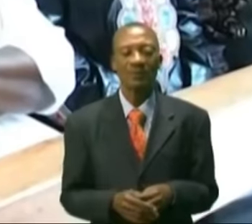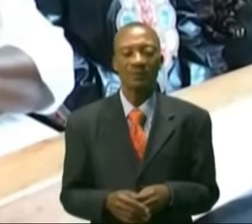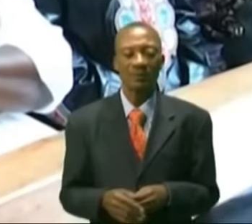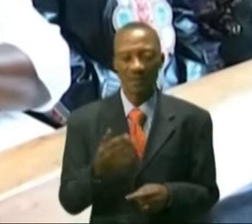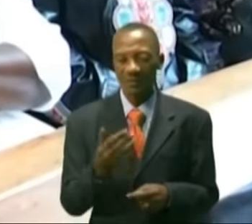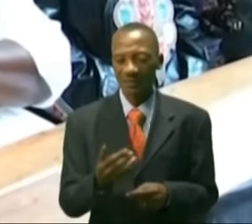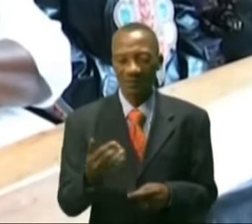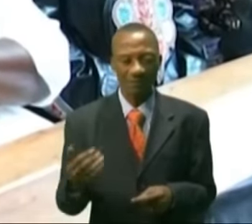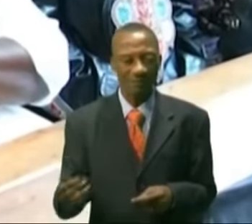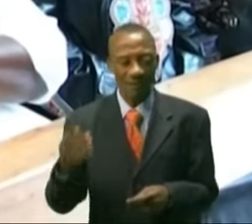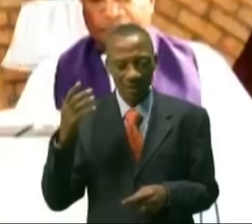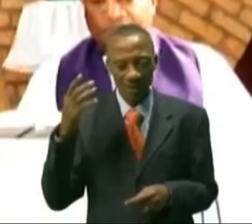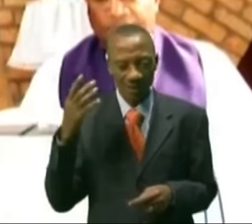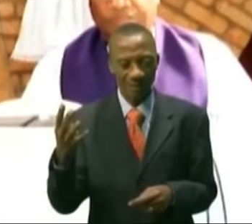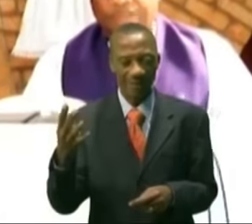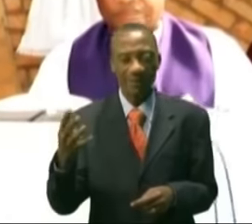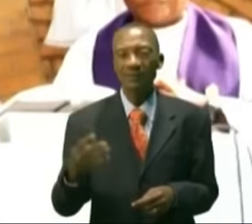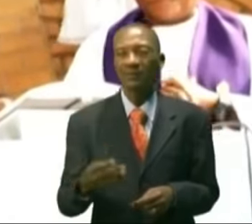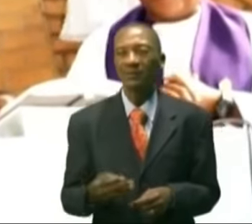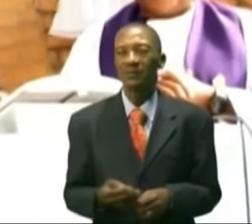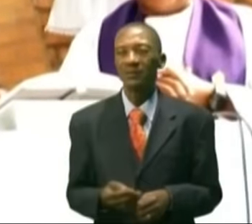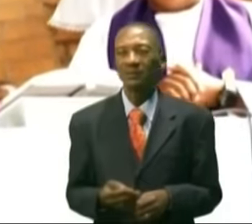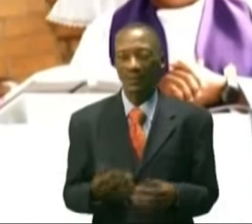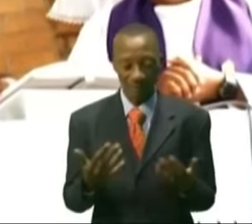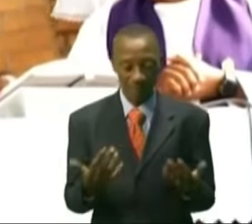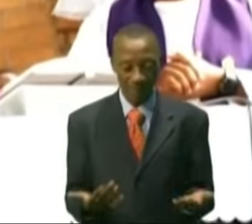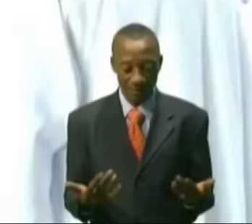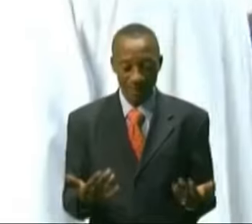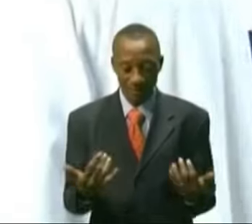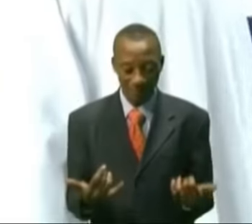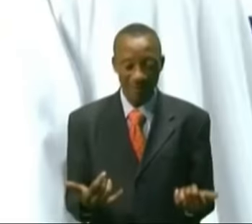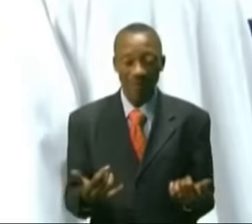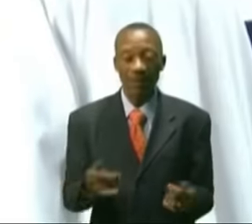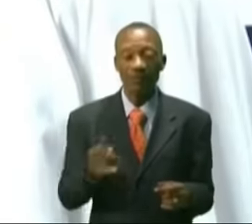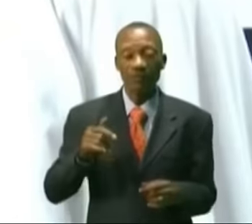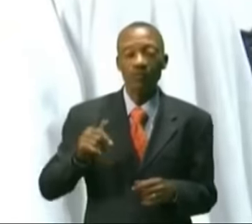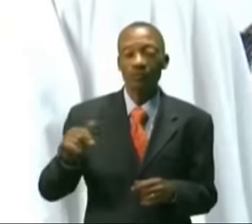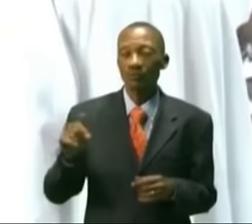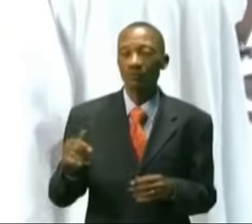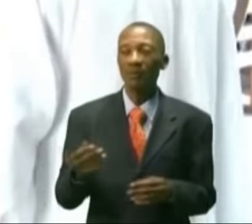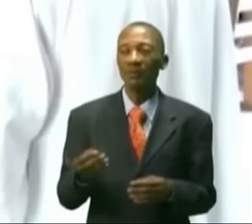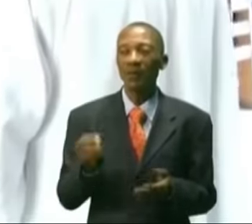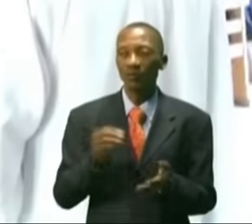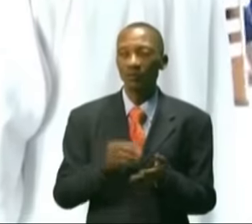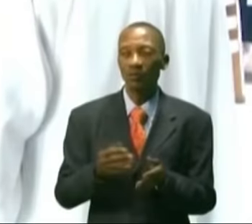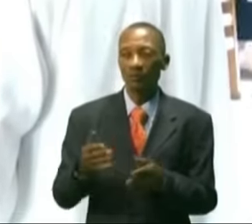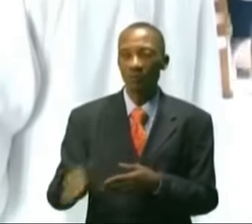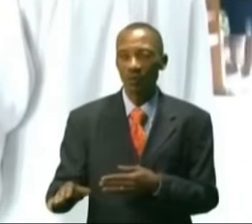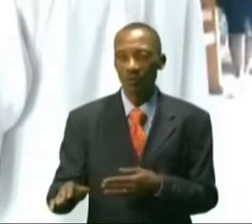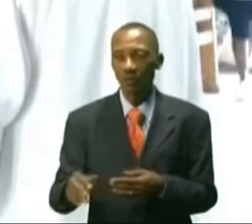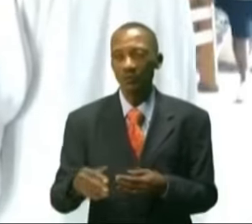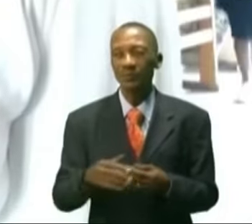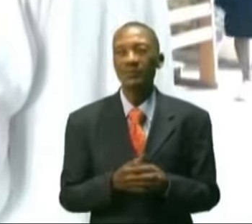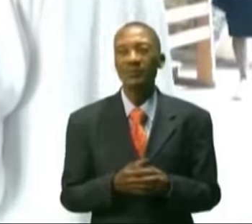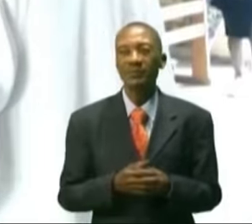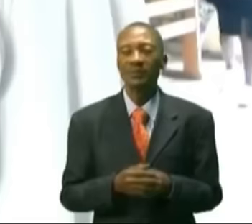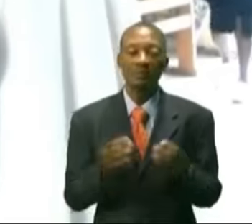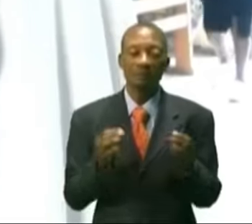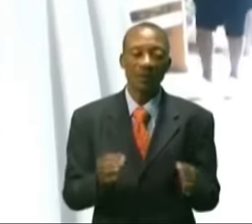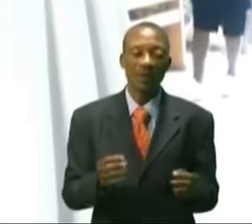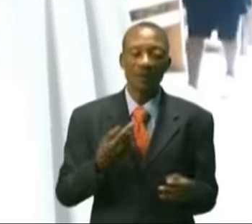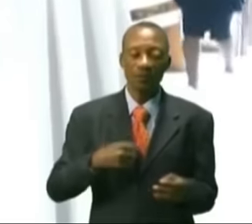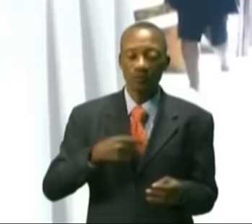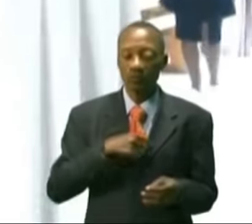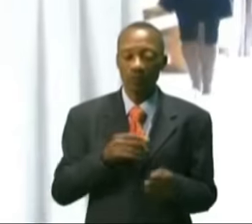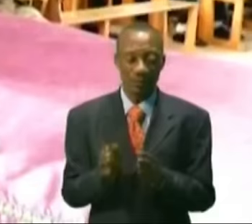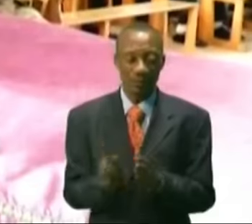notre existence sur la terre. « Nous sommes des pèlerins », a-t-il dit. « Nous ne connaissons ni l'heure, ni les jours, donc il